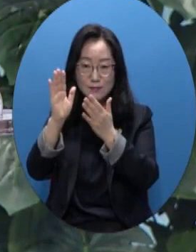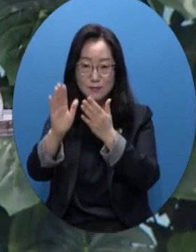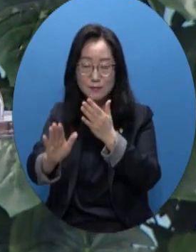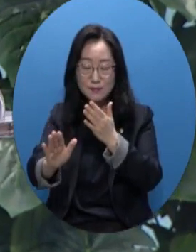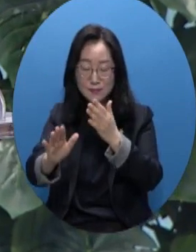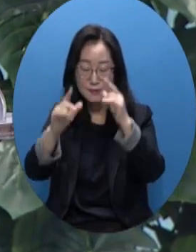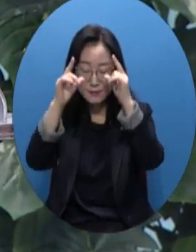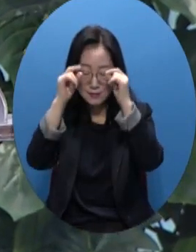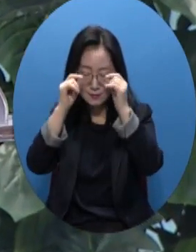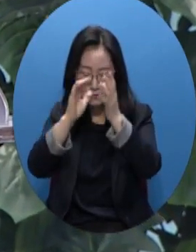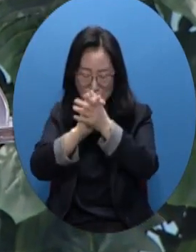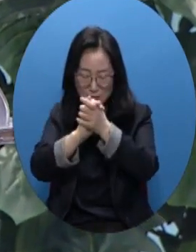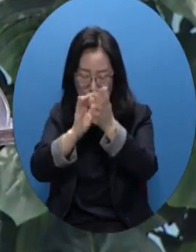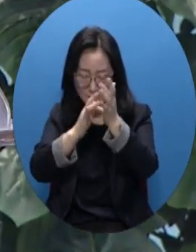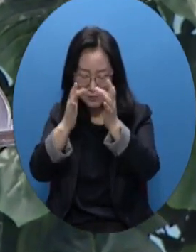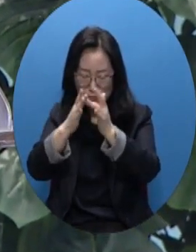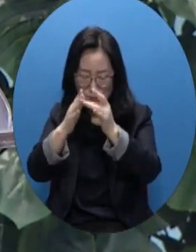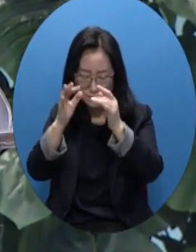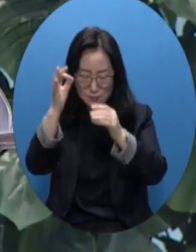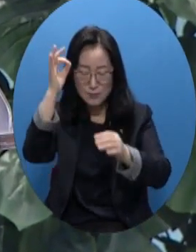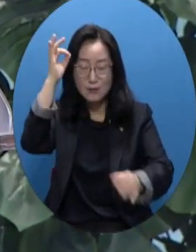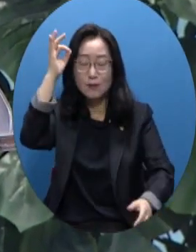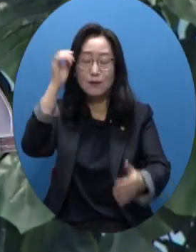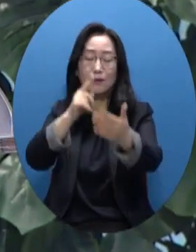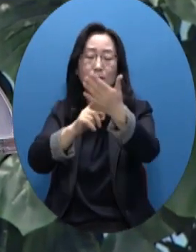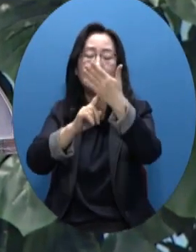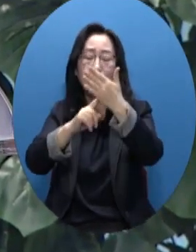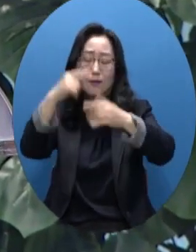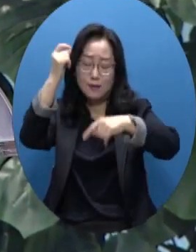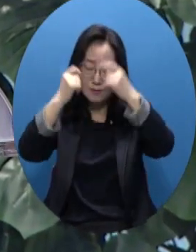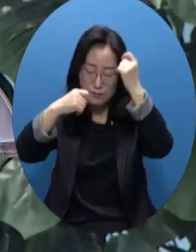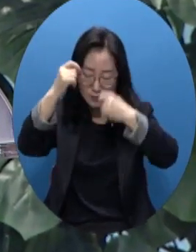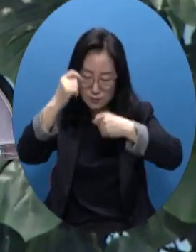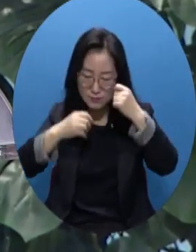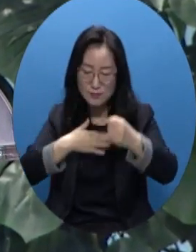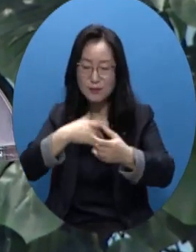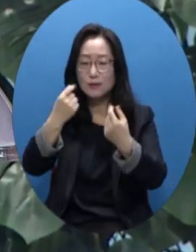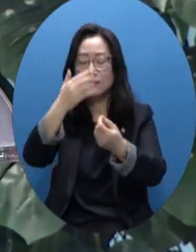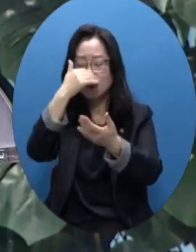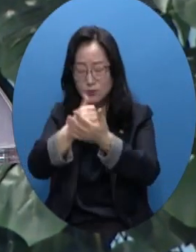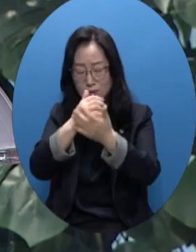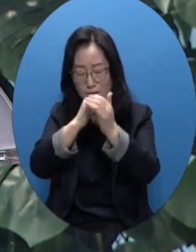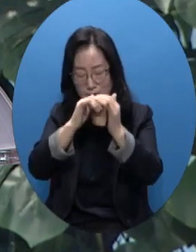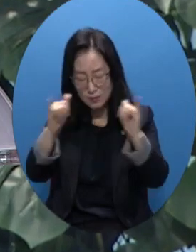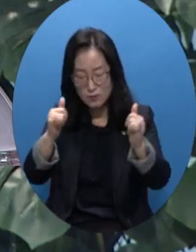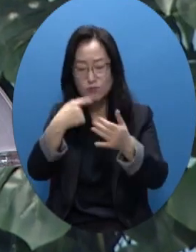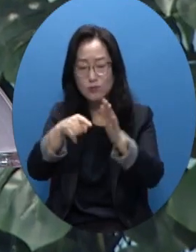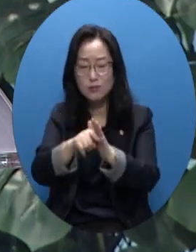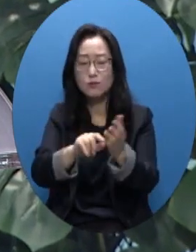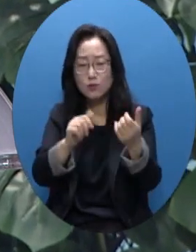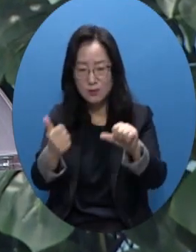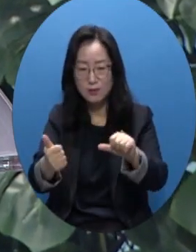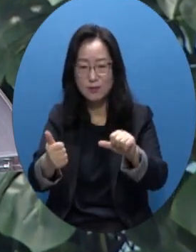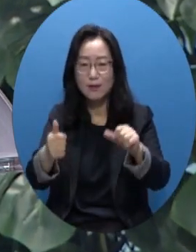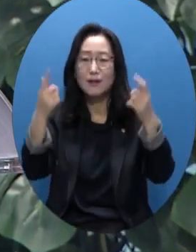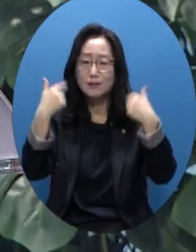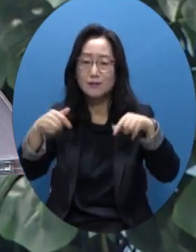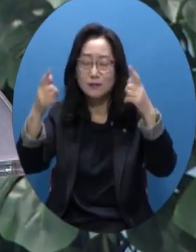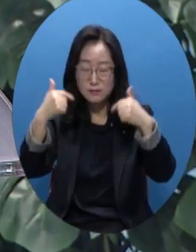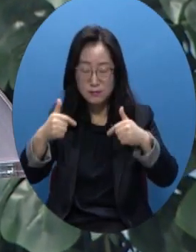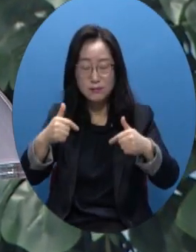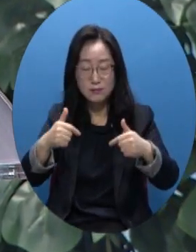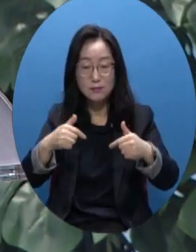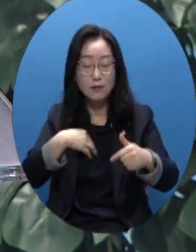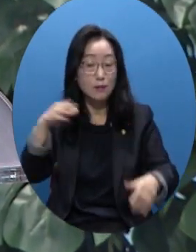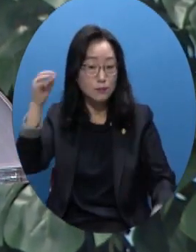눈 망가 몸은 60 삶아서 얼마나 울었는지 모릅니다 나 같은 죄를 위해서 열심히 돌아 왔다는 그 늘 r 된 이야기가